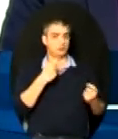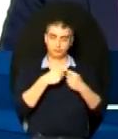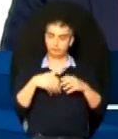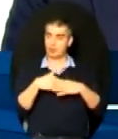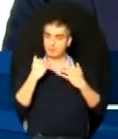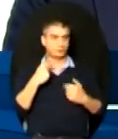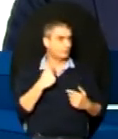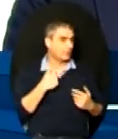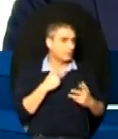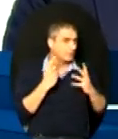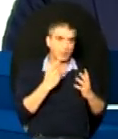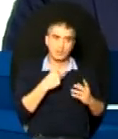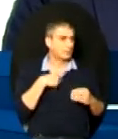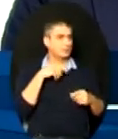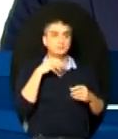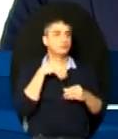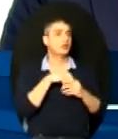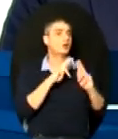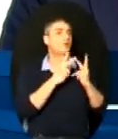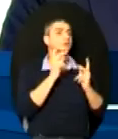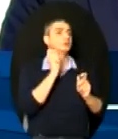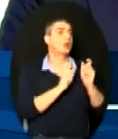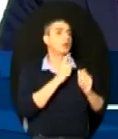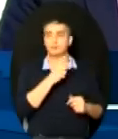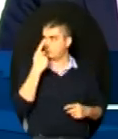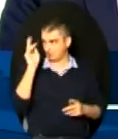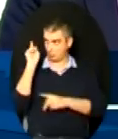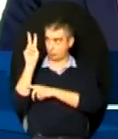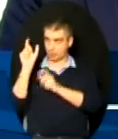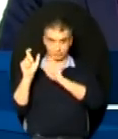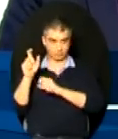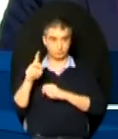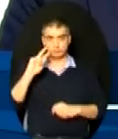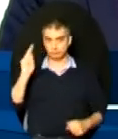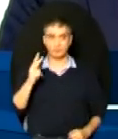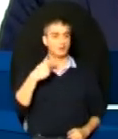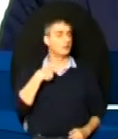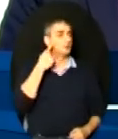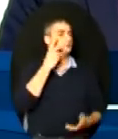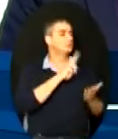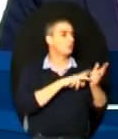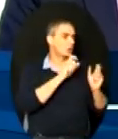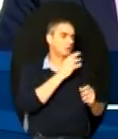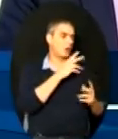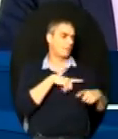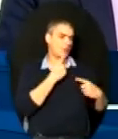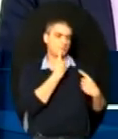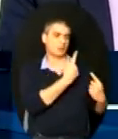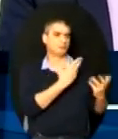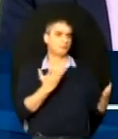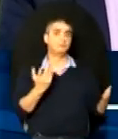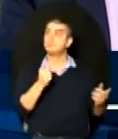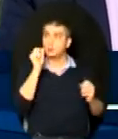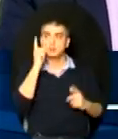לאמונה אני משתייך לקבוצה של אנשים שחושבים שזכויותם של אנשים לחיות את חיים כמו שהם רוצים. לא,